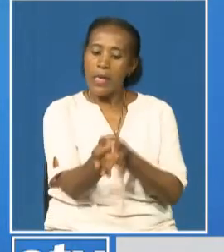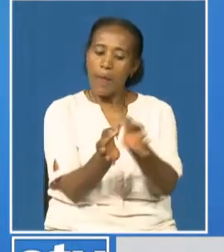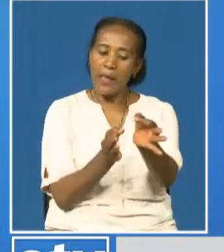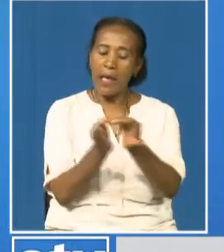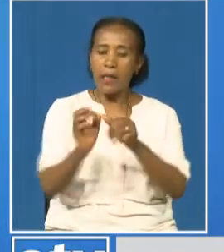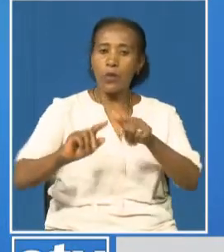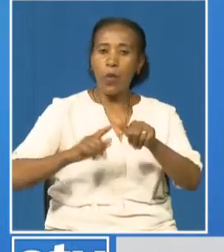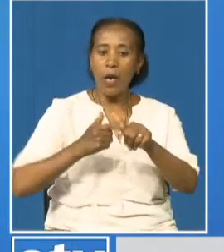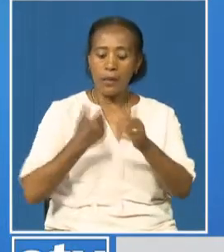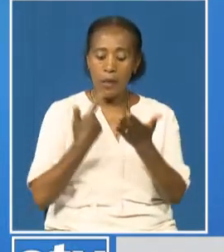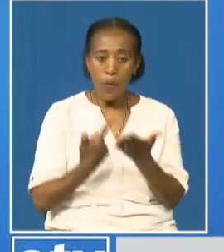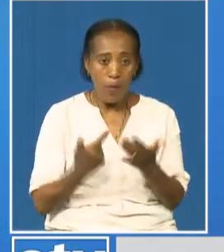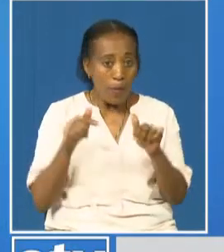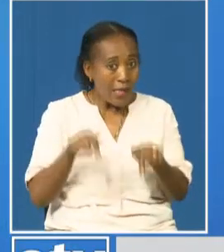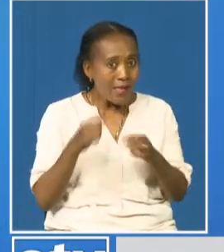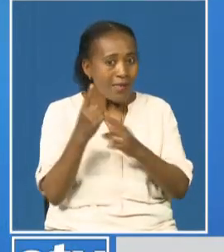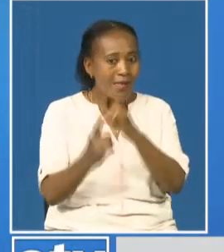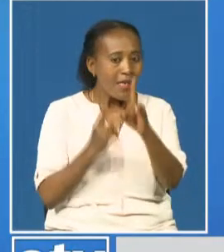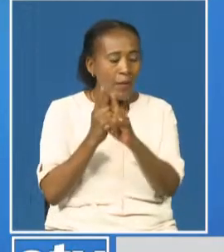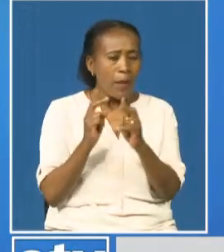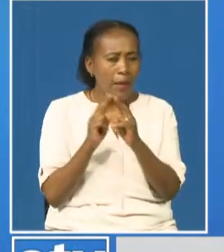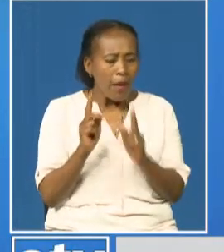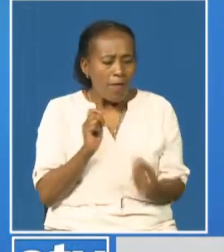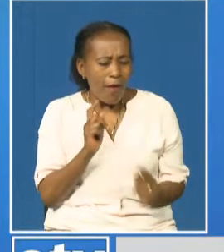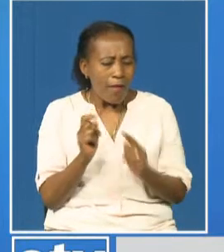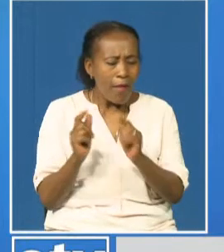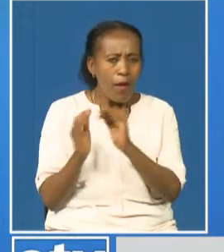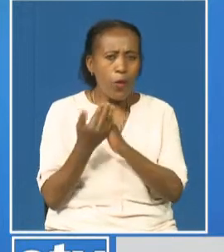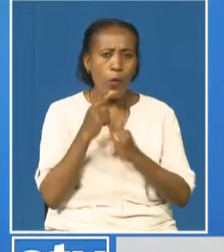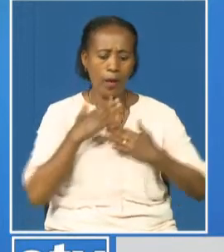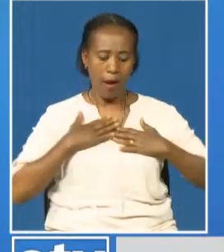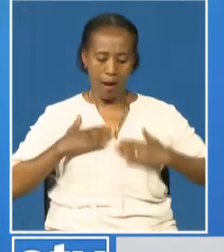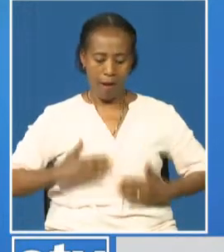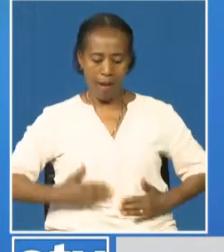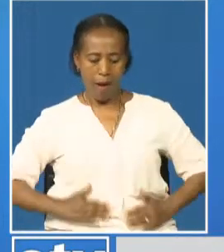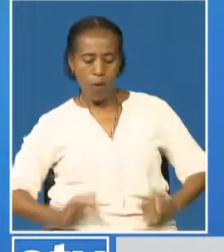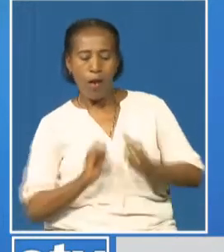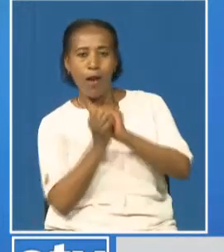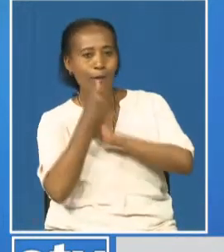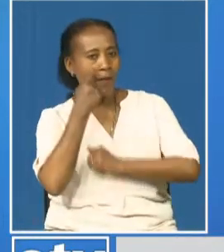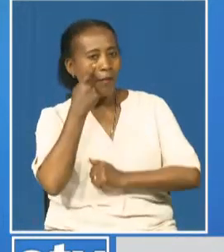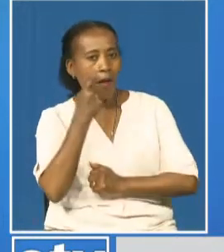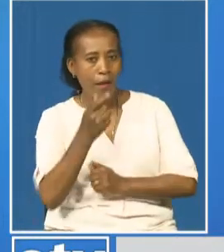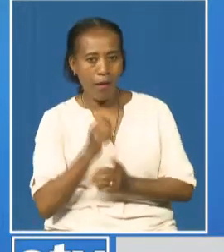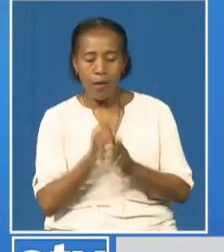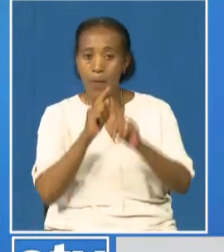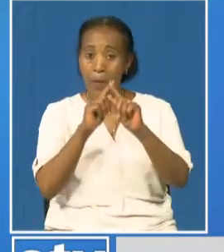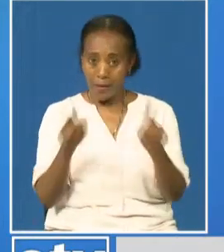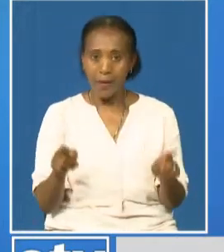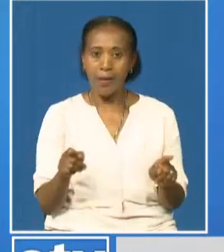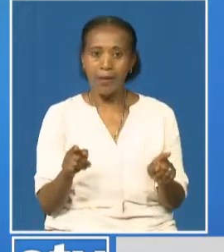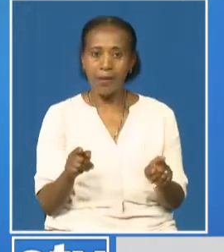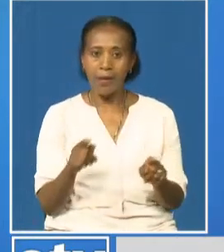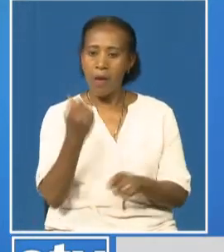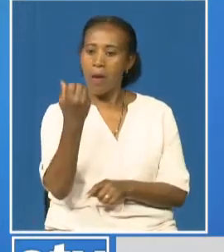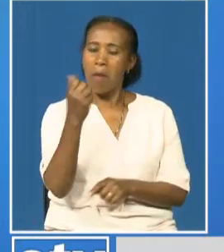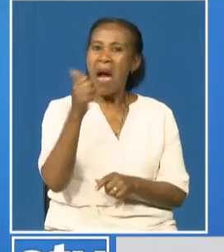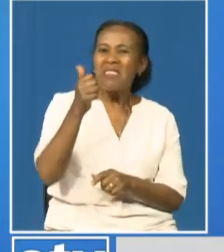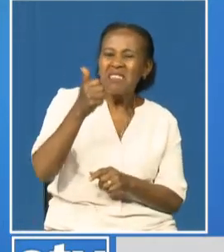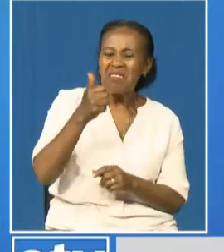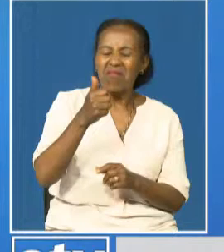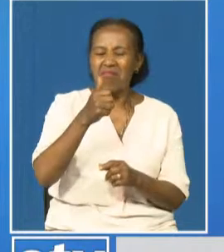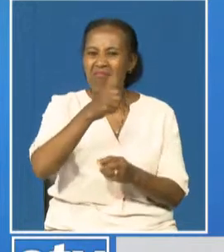የሚገለጸው አንደኛ በዚህ ዘመን በጣም ፈጣን የሆነ አካላዊ ለውጥ ይታያል። በተለይ በአስራዎቹ